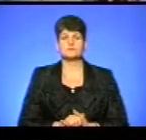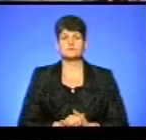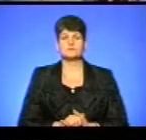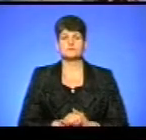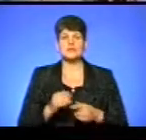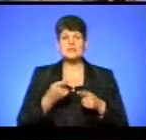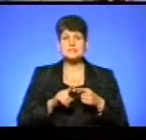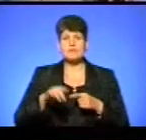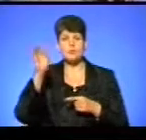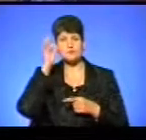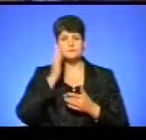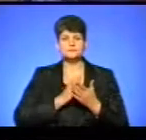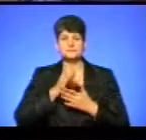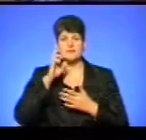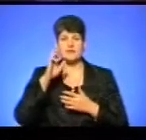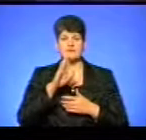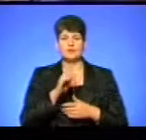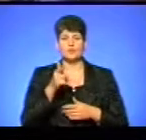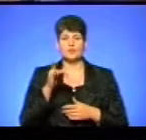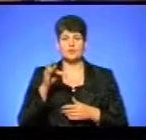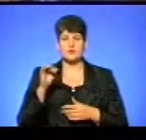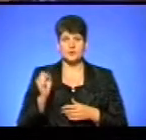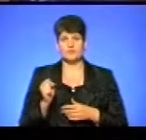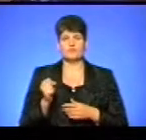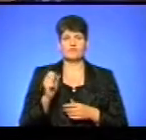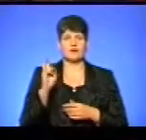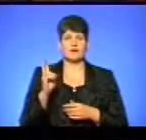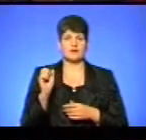Це поминальна літургія за Віктором Гурняком у катедрі в Тернополі.